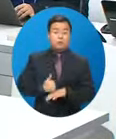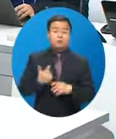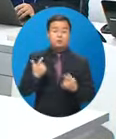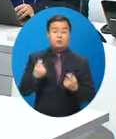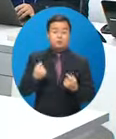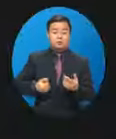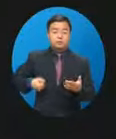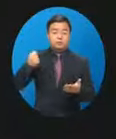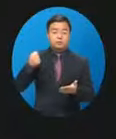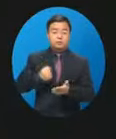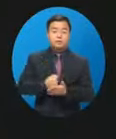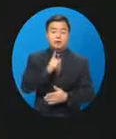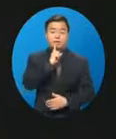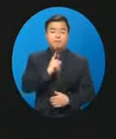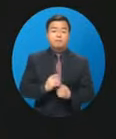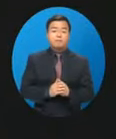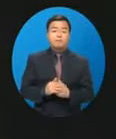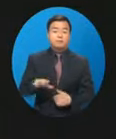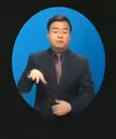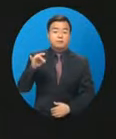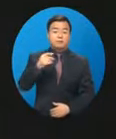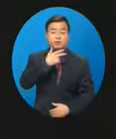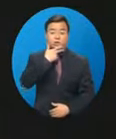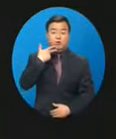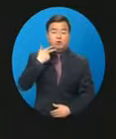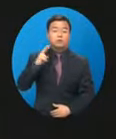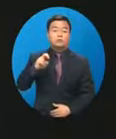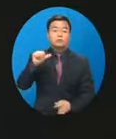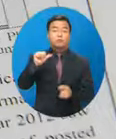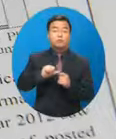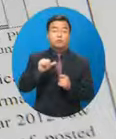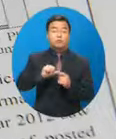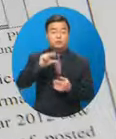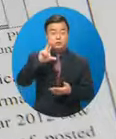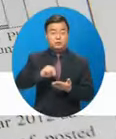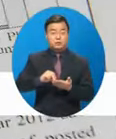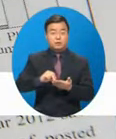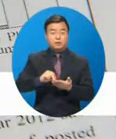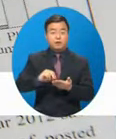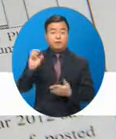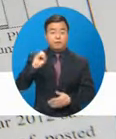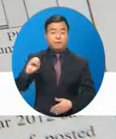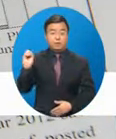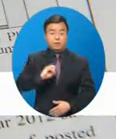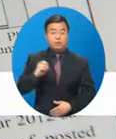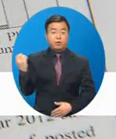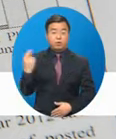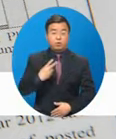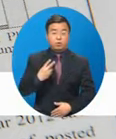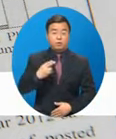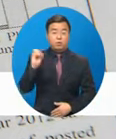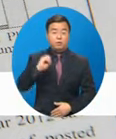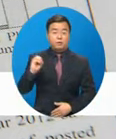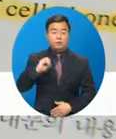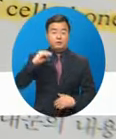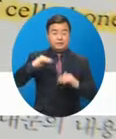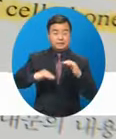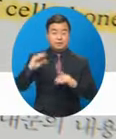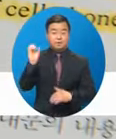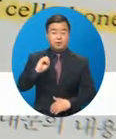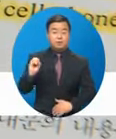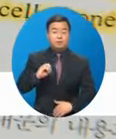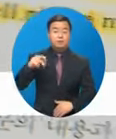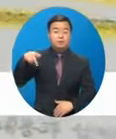밝혔습니다. 우선 영어 25번의 경우 백분율을 나타내는 퍼센트와 백분율 간 차이를 나타낸